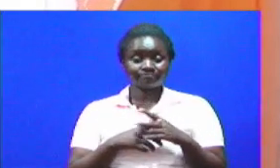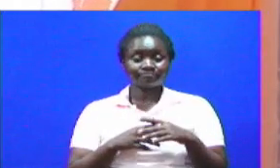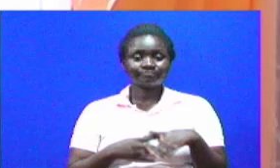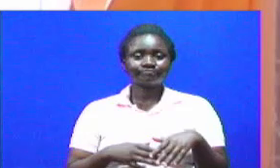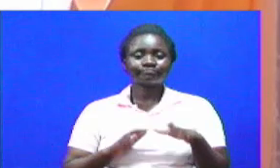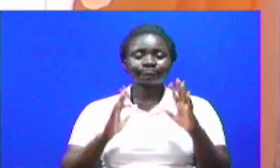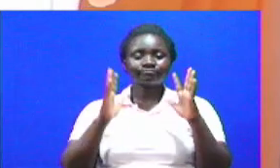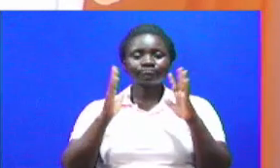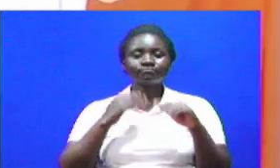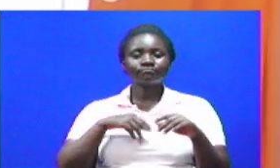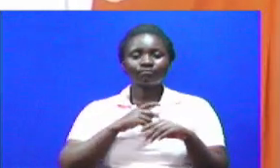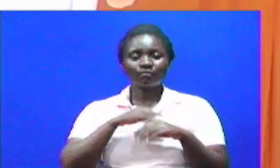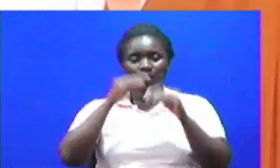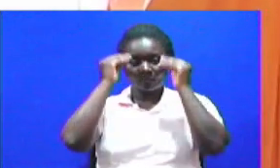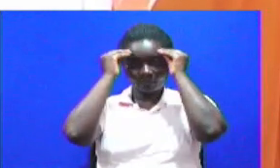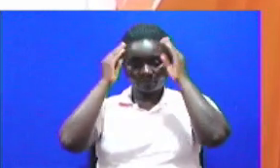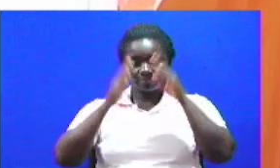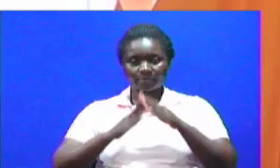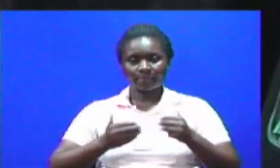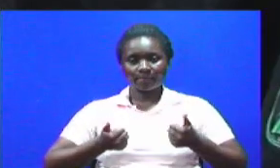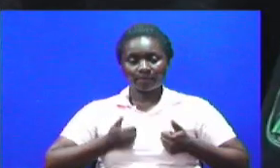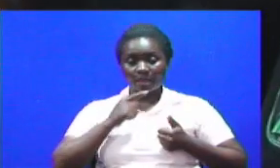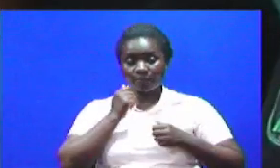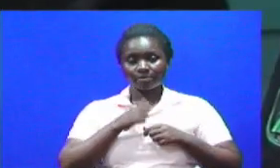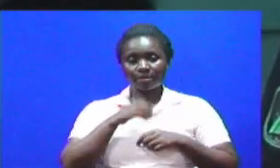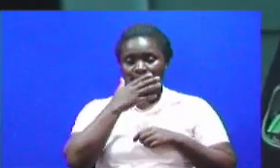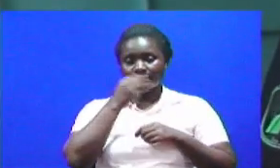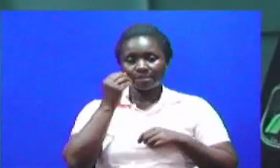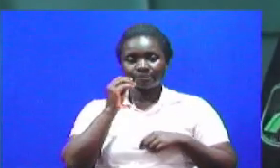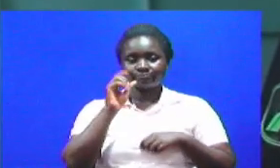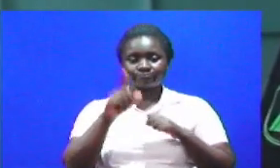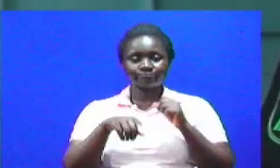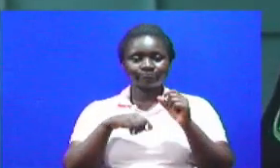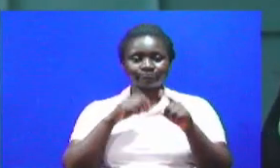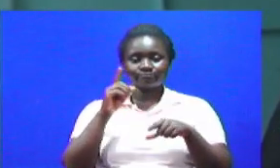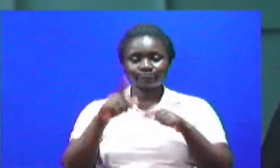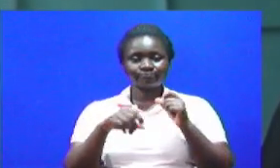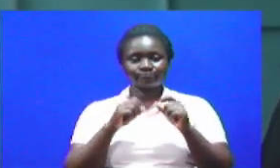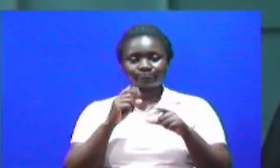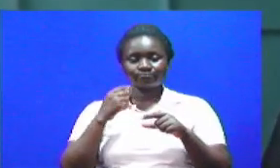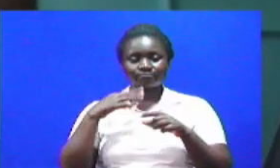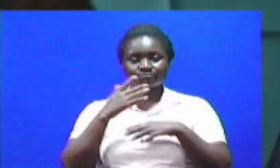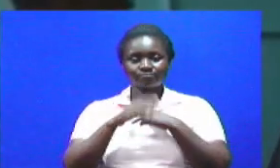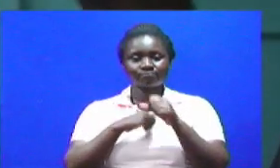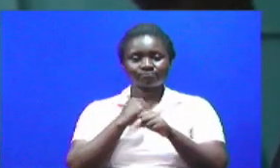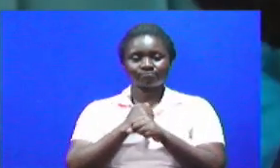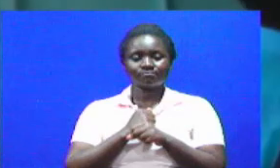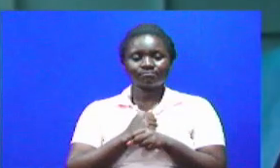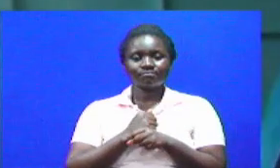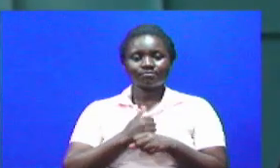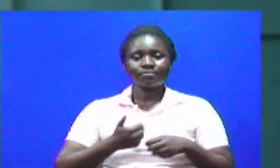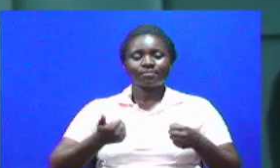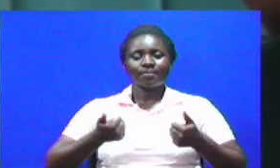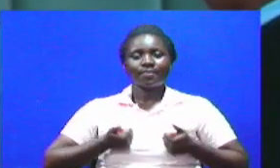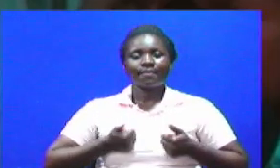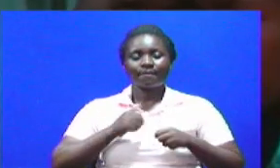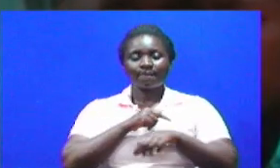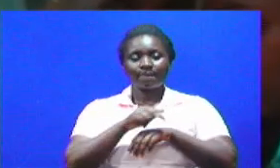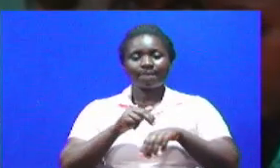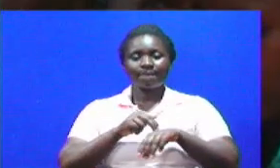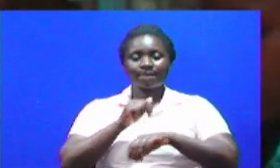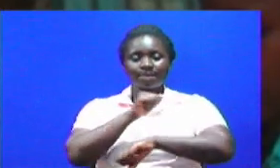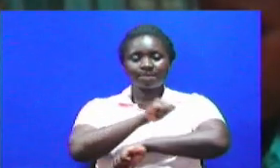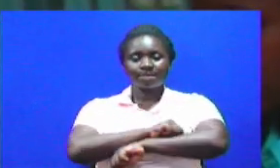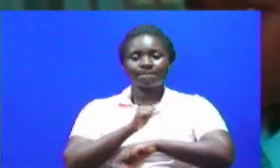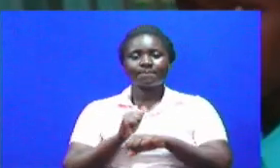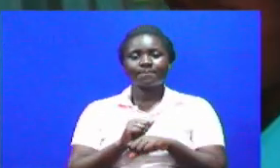baitu abanyara gukora matemu buya umwako era Ase skuru ya ito ya Nyabururu National School. Anene